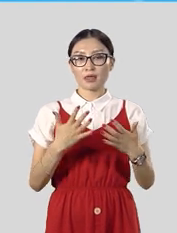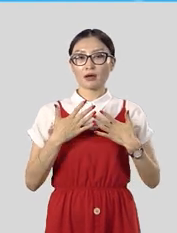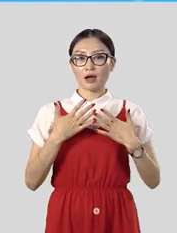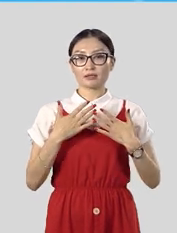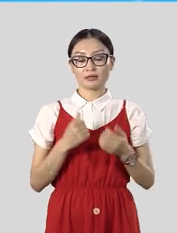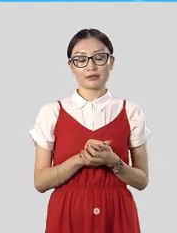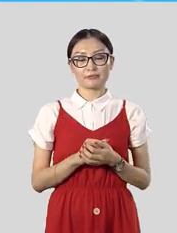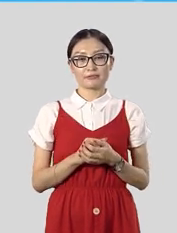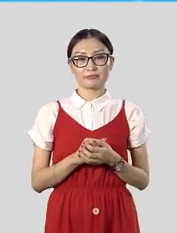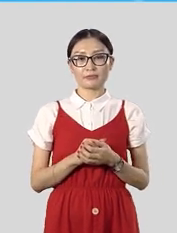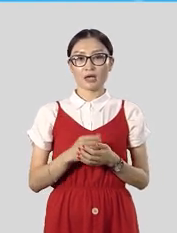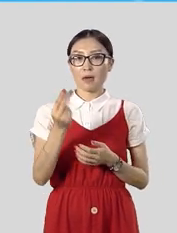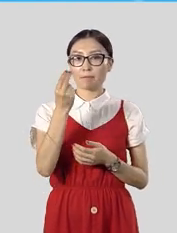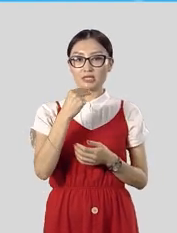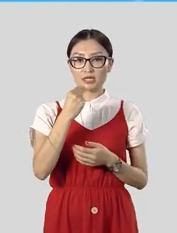дыхательная,